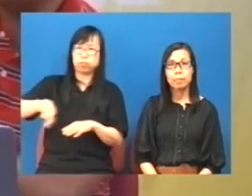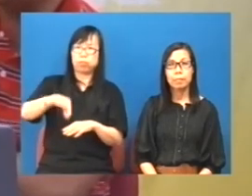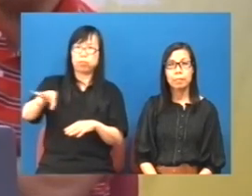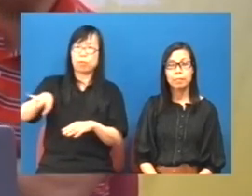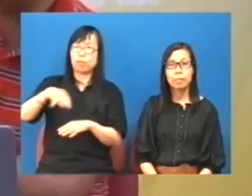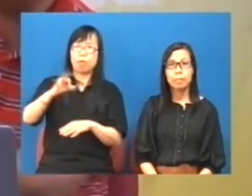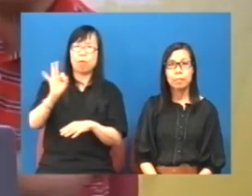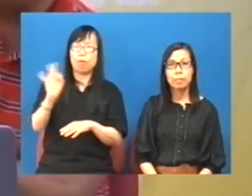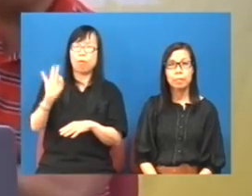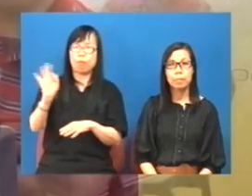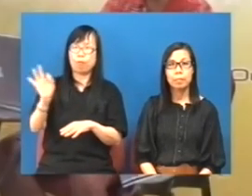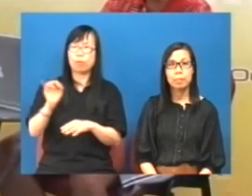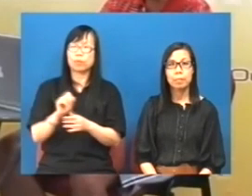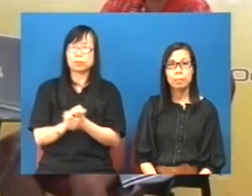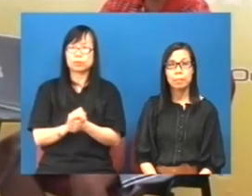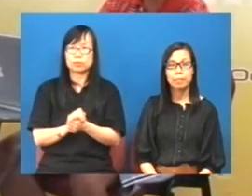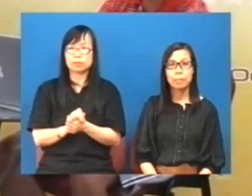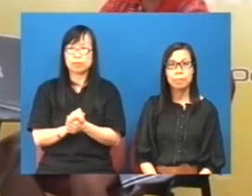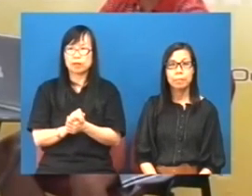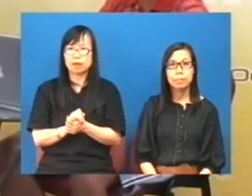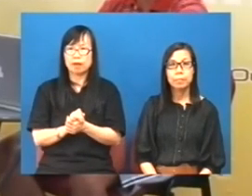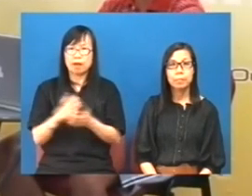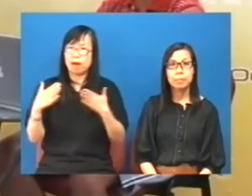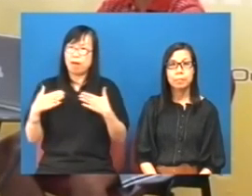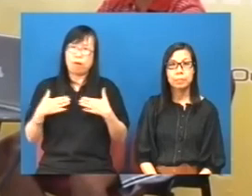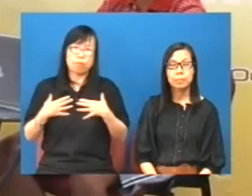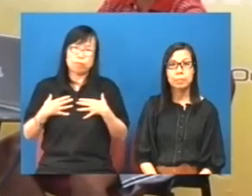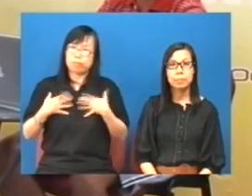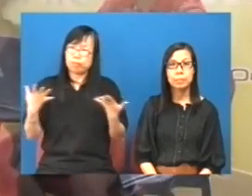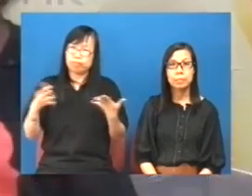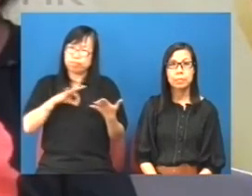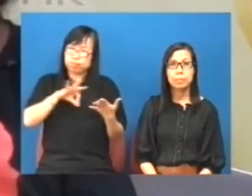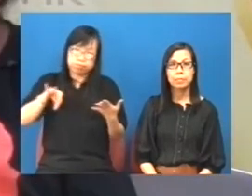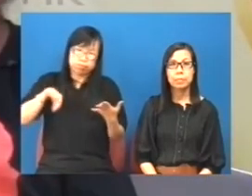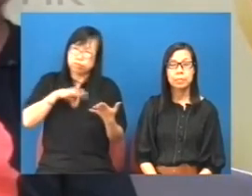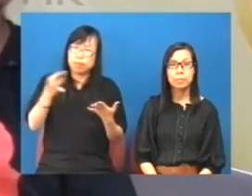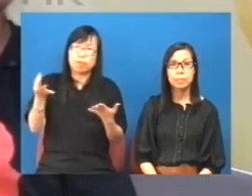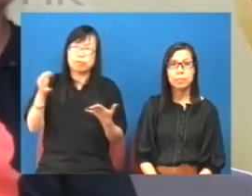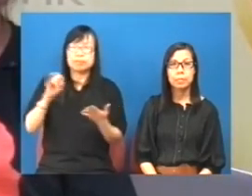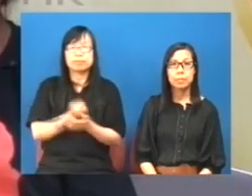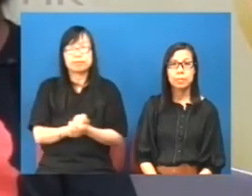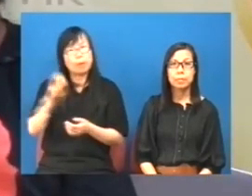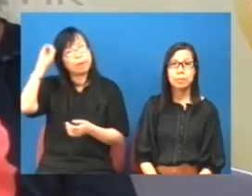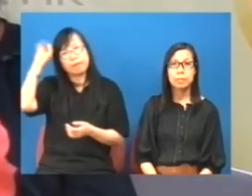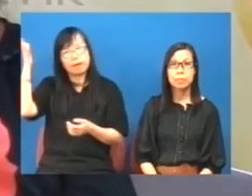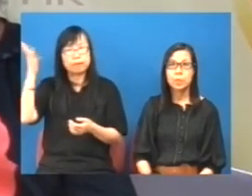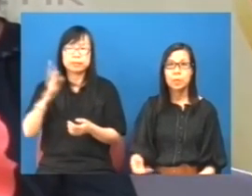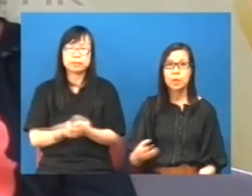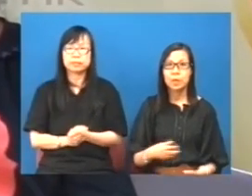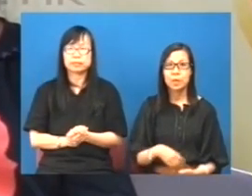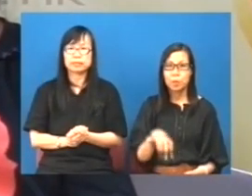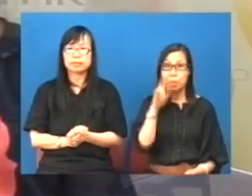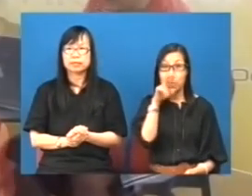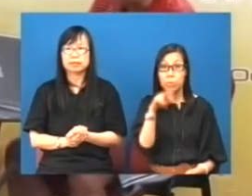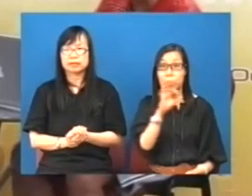在兇襟裏面一些東西都沒有沒有辦法還以為是目中無